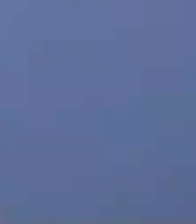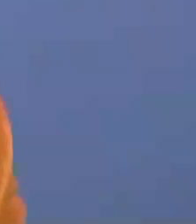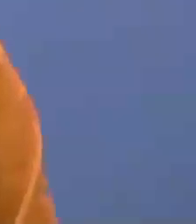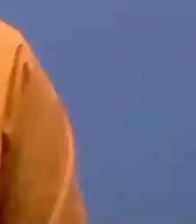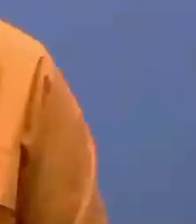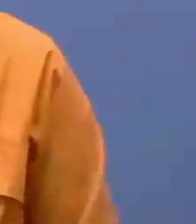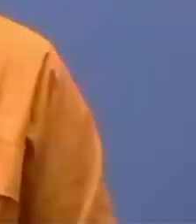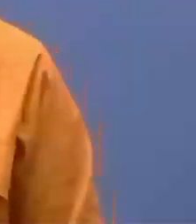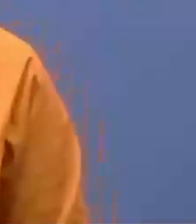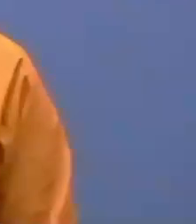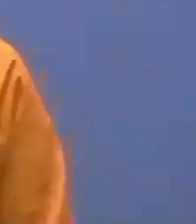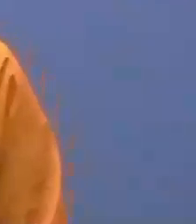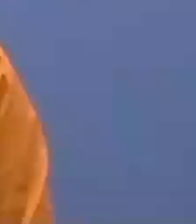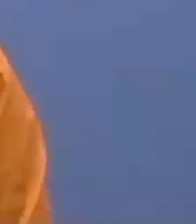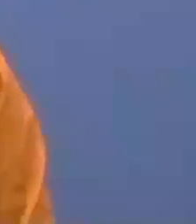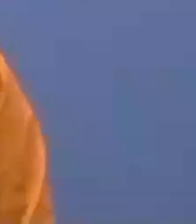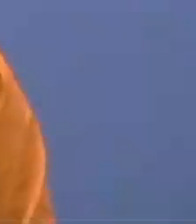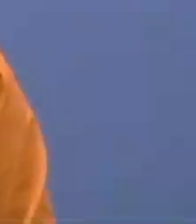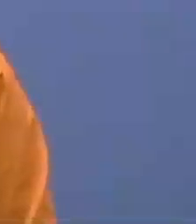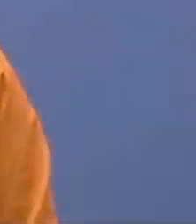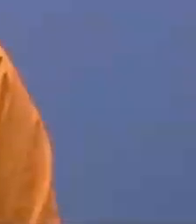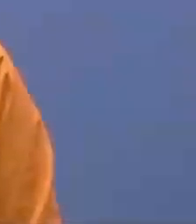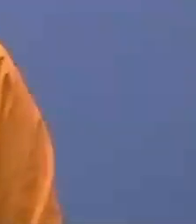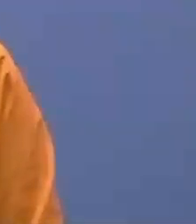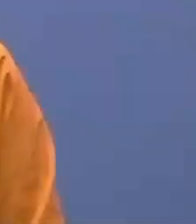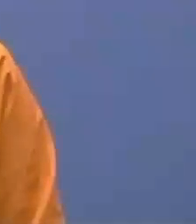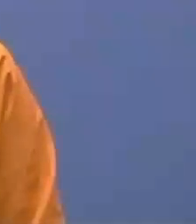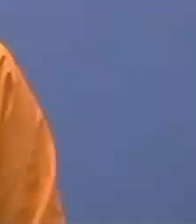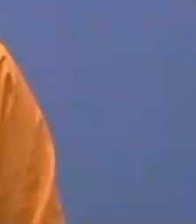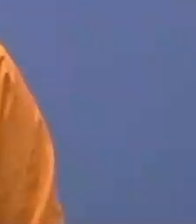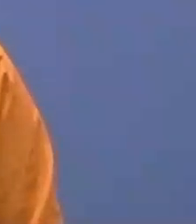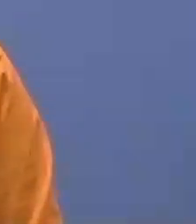在面对的问题呢，是有这个人口下降的问题。